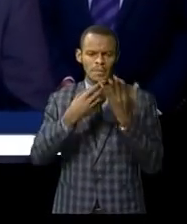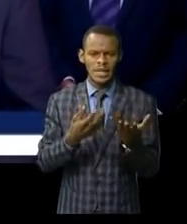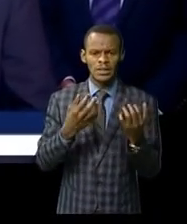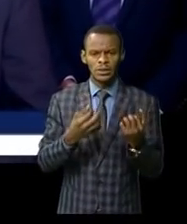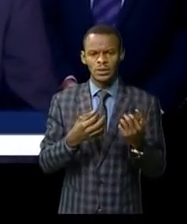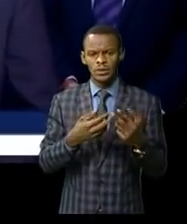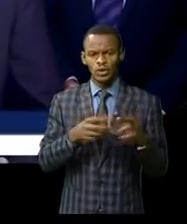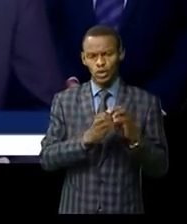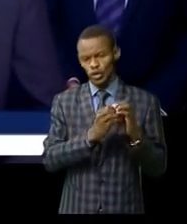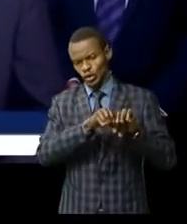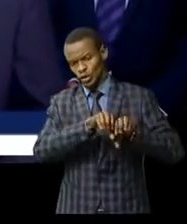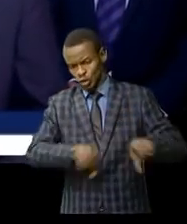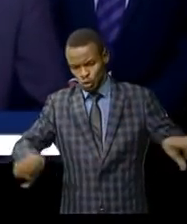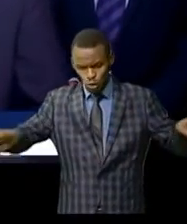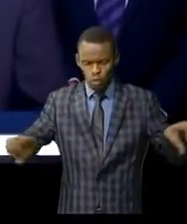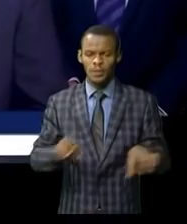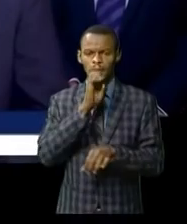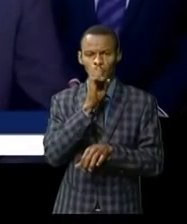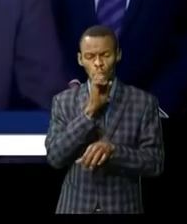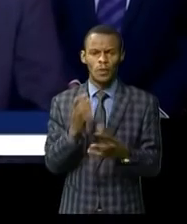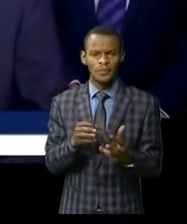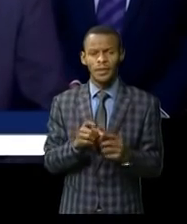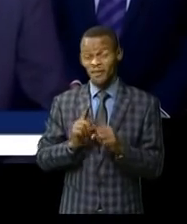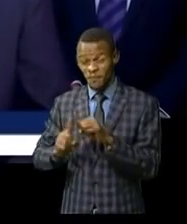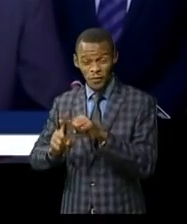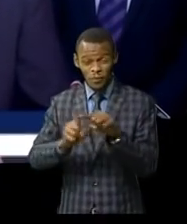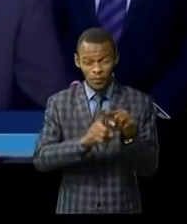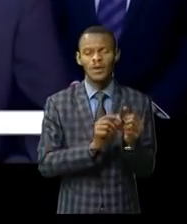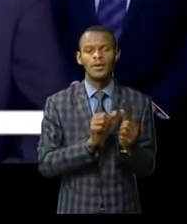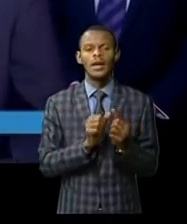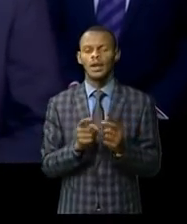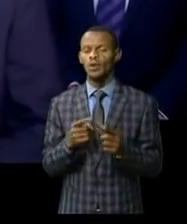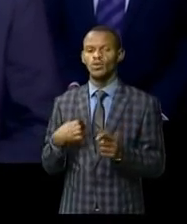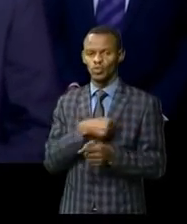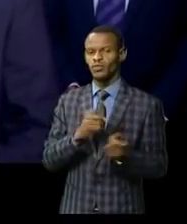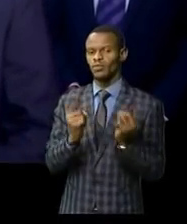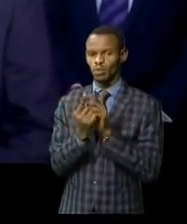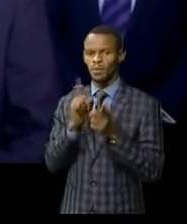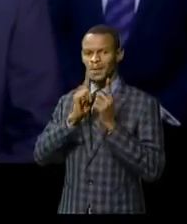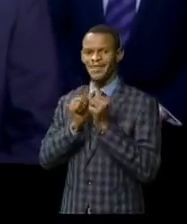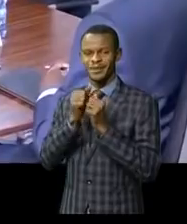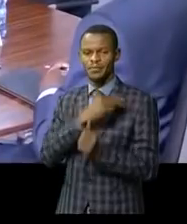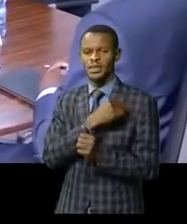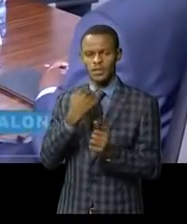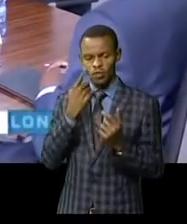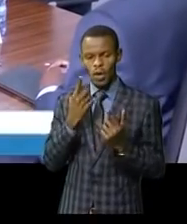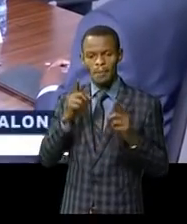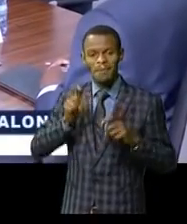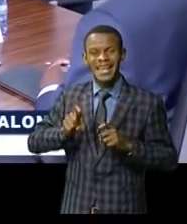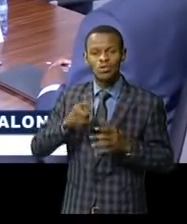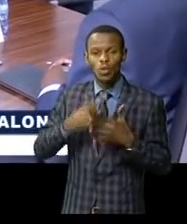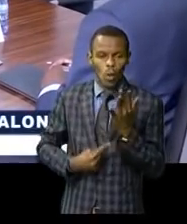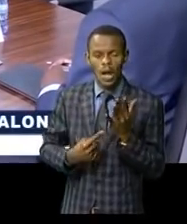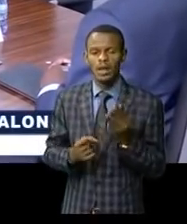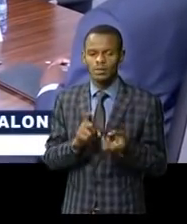faire un point avec le ministre sur l'avancement et les besoins du CICR en ce domaine. Les secteurs de